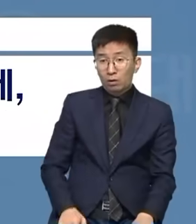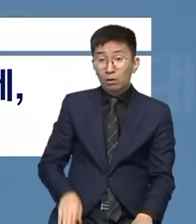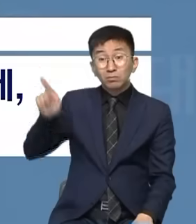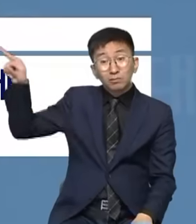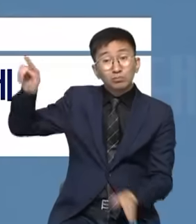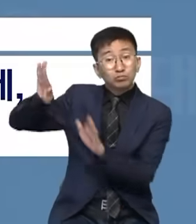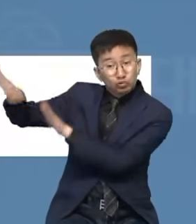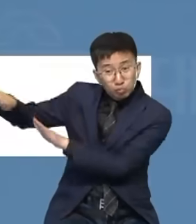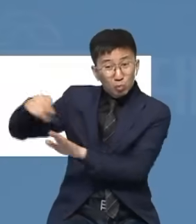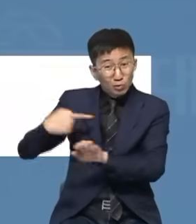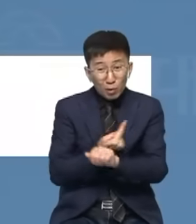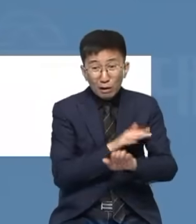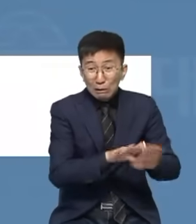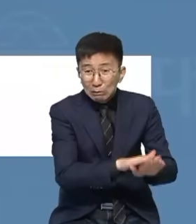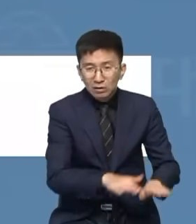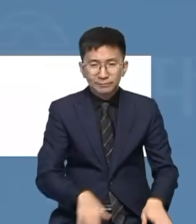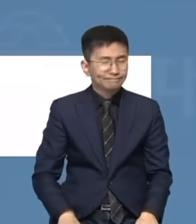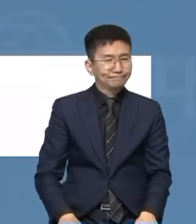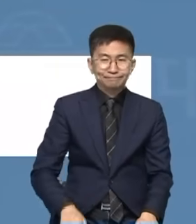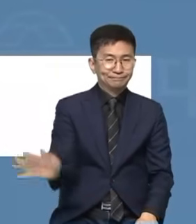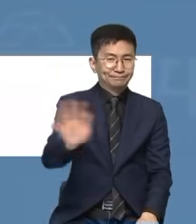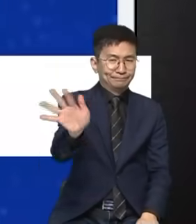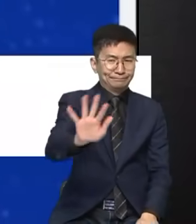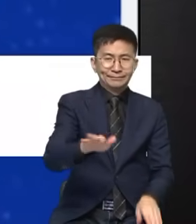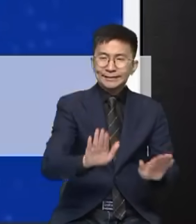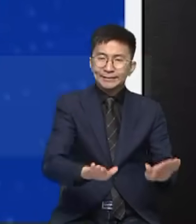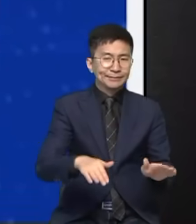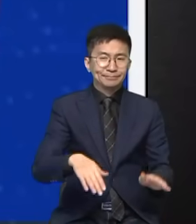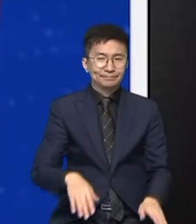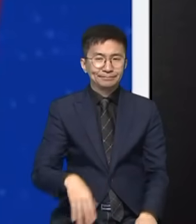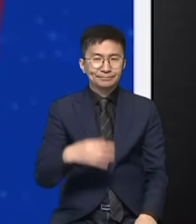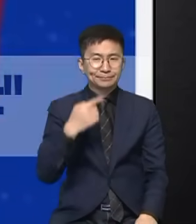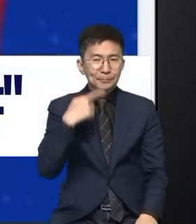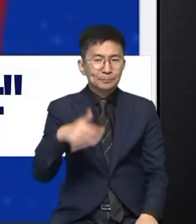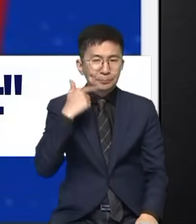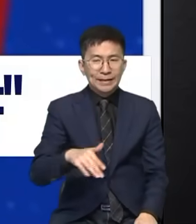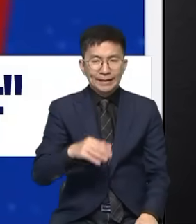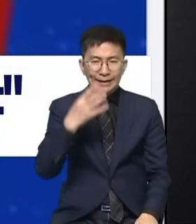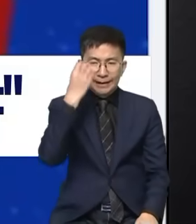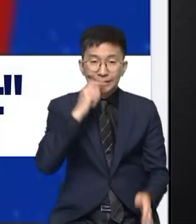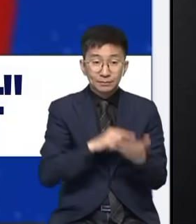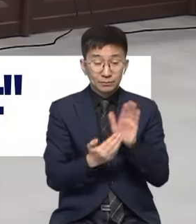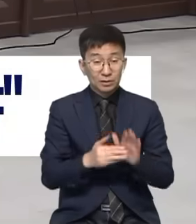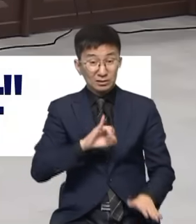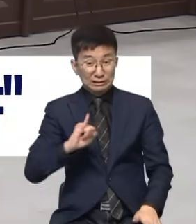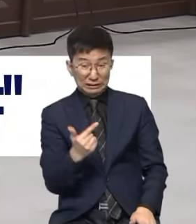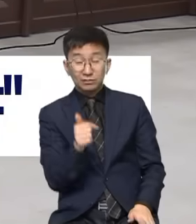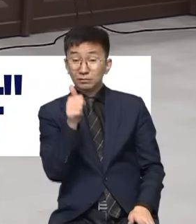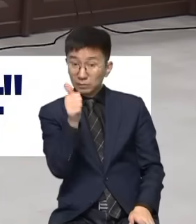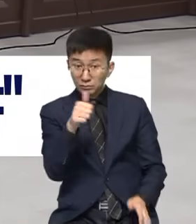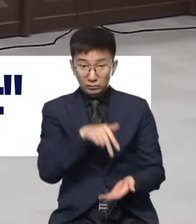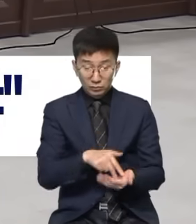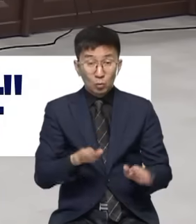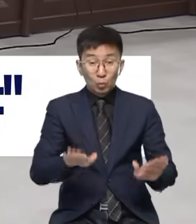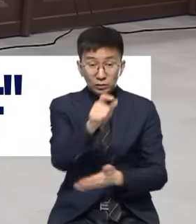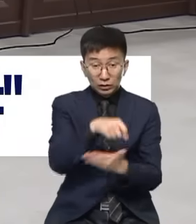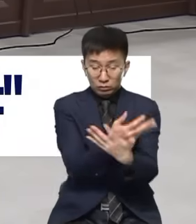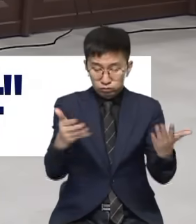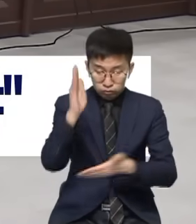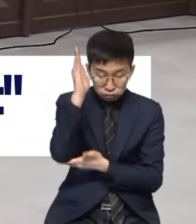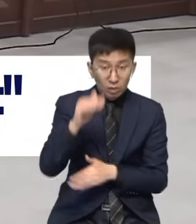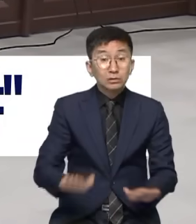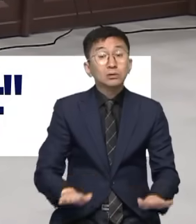하겠다는 겁니다, 지금. 그래서 저는 혁신위가 첫 단추 잘못 끼웠다는 생각하고 있고. 당사자들의 반발에 인 위원장은 오늘 언론 인터뷰에서